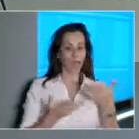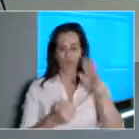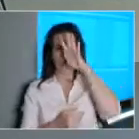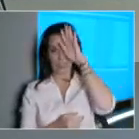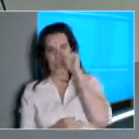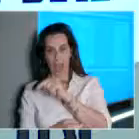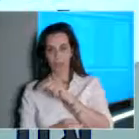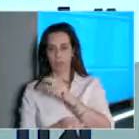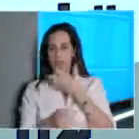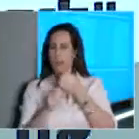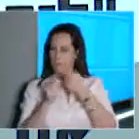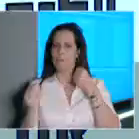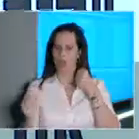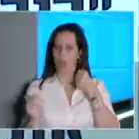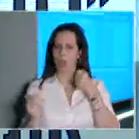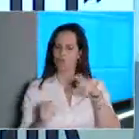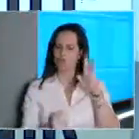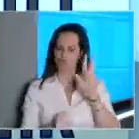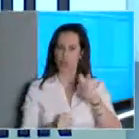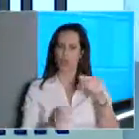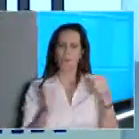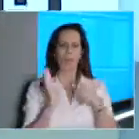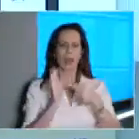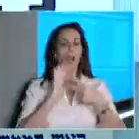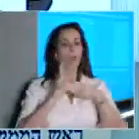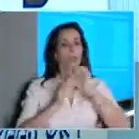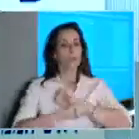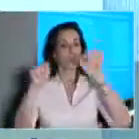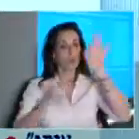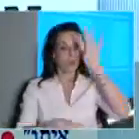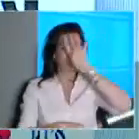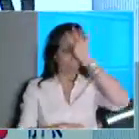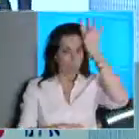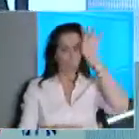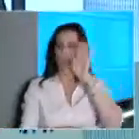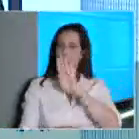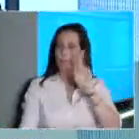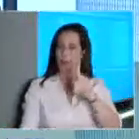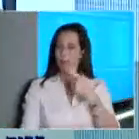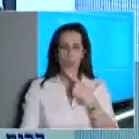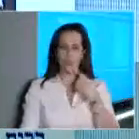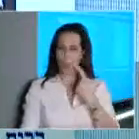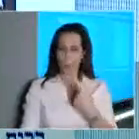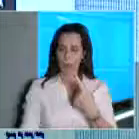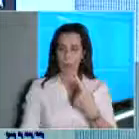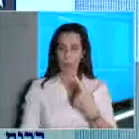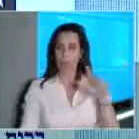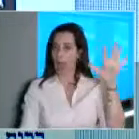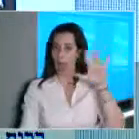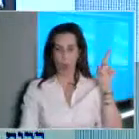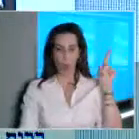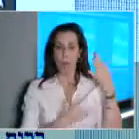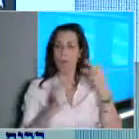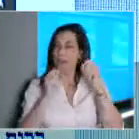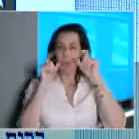ואיראן, המתיחות החדשה בעקבות תוכנית הגרעין האיראנית. נתניהו, הכותרת הראשית אומרת, האירופים